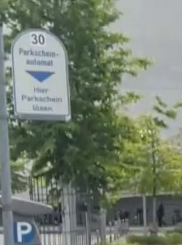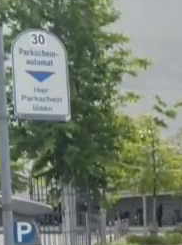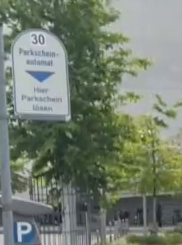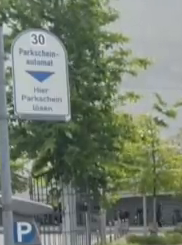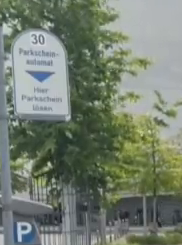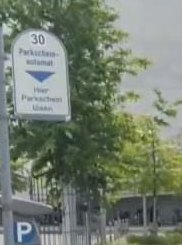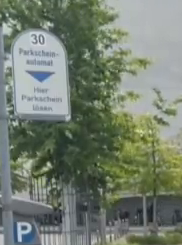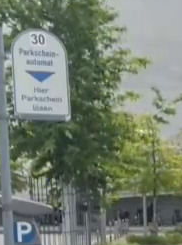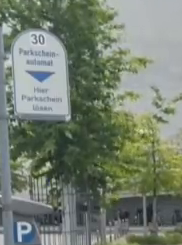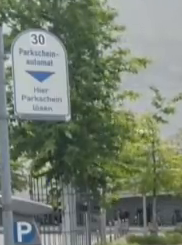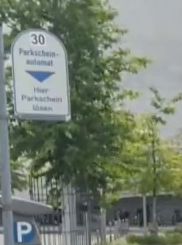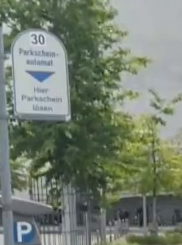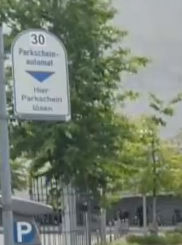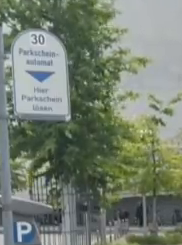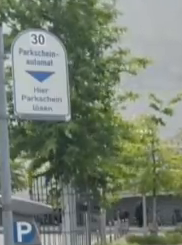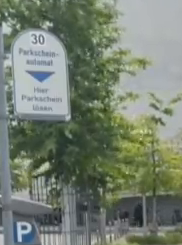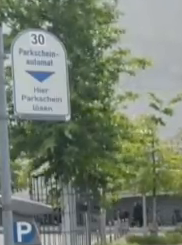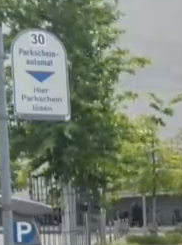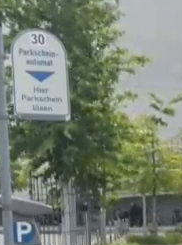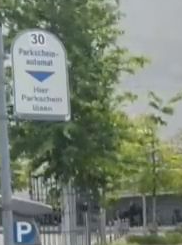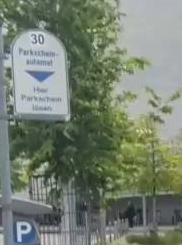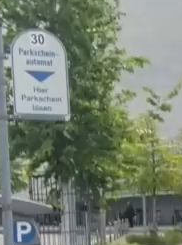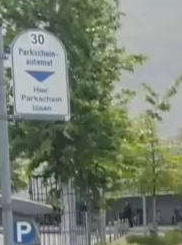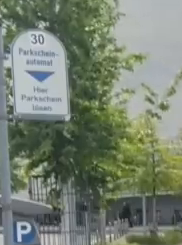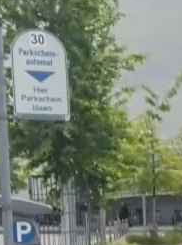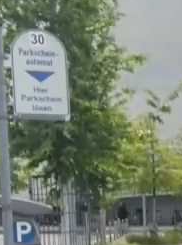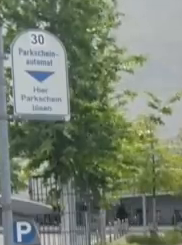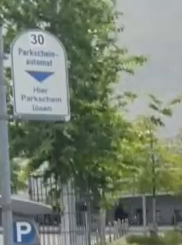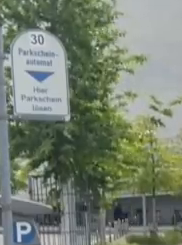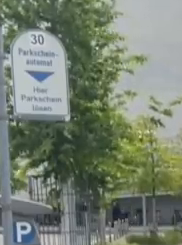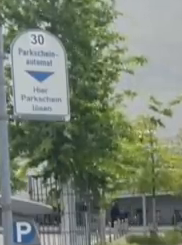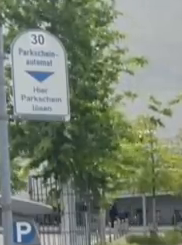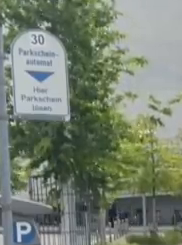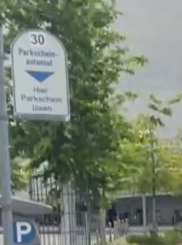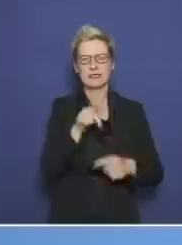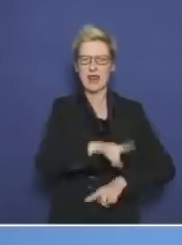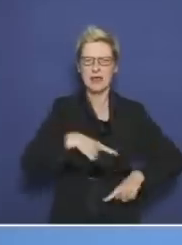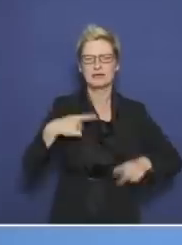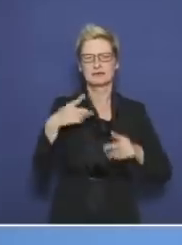ein großes Thema. Hier noch etwas zum Thema Impfen.